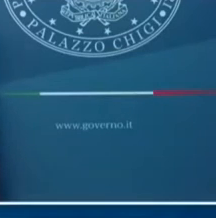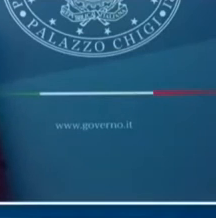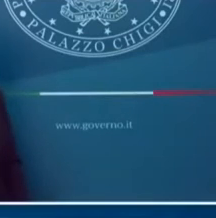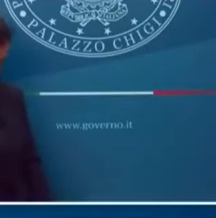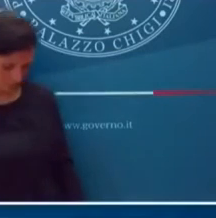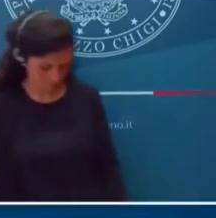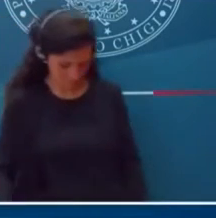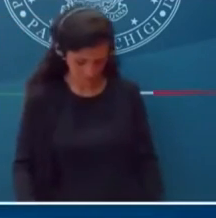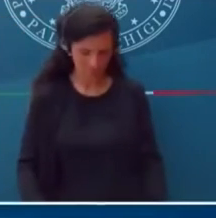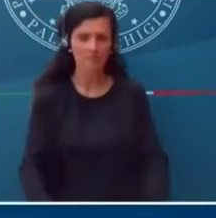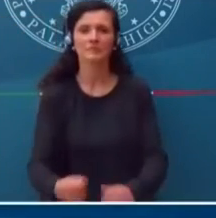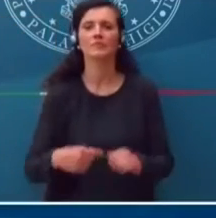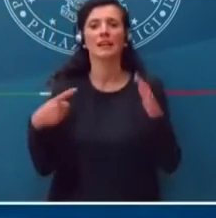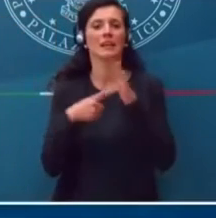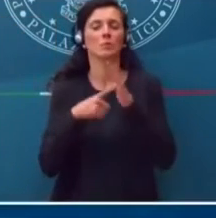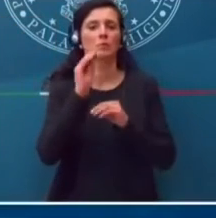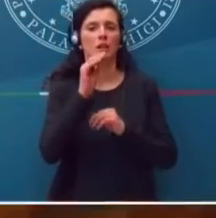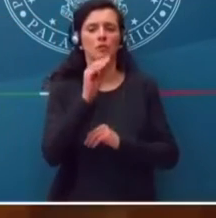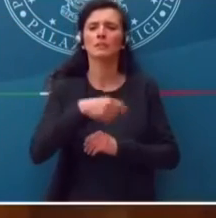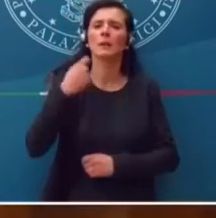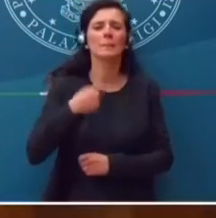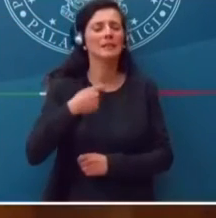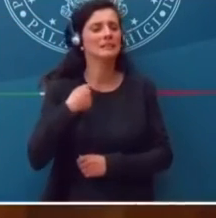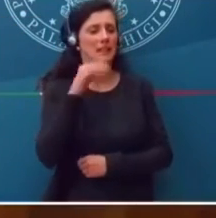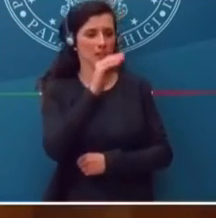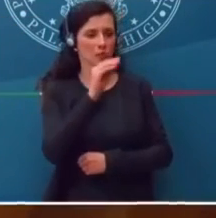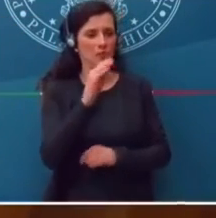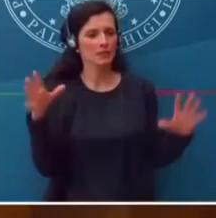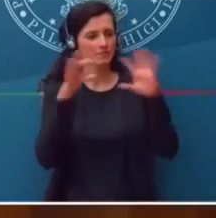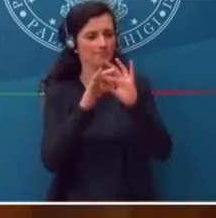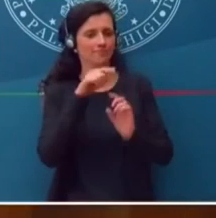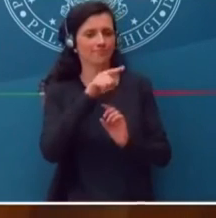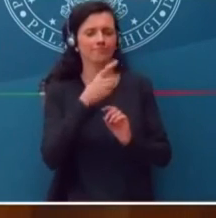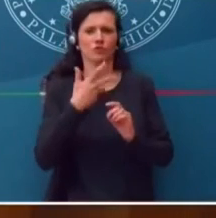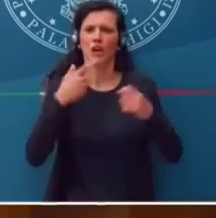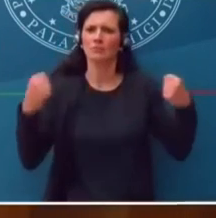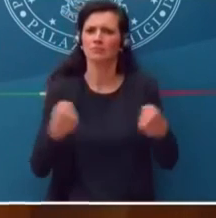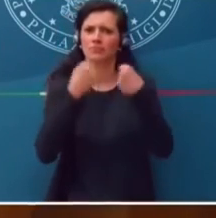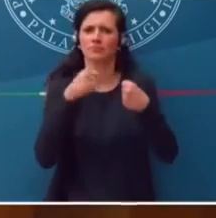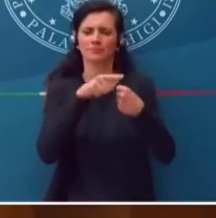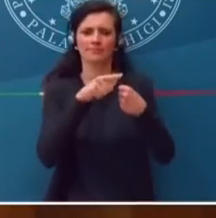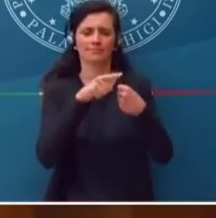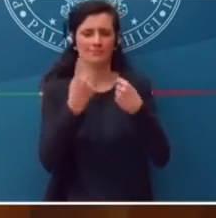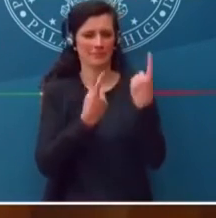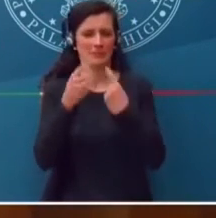quotidiane, sul suo ottimismo. Ci sono anche dei numeri che in effetti confliggono un po' con questo approccio. Le